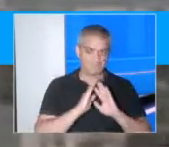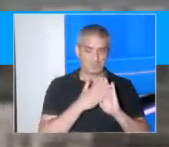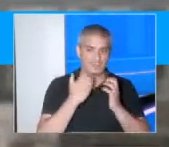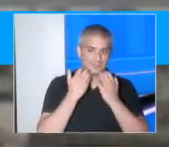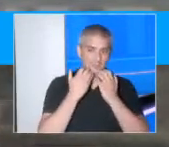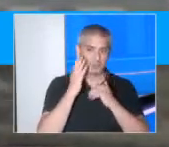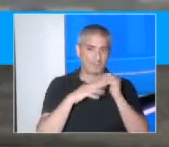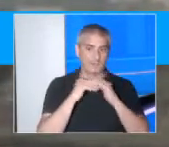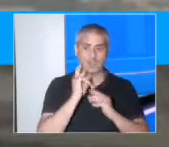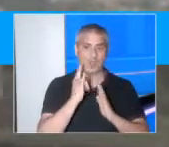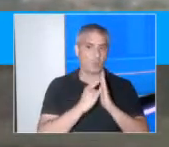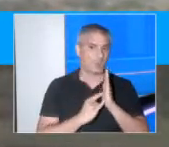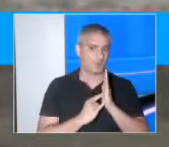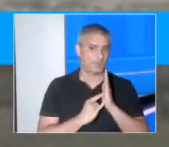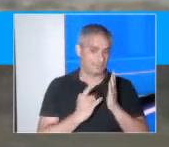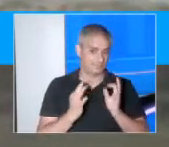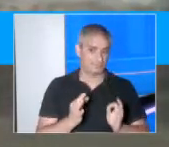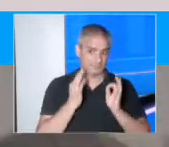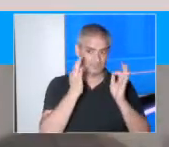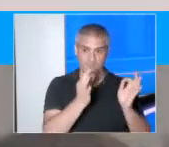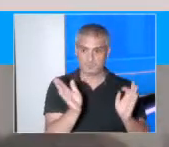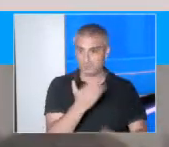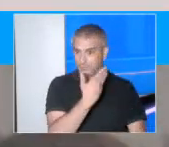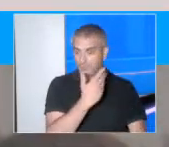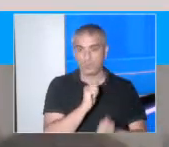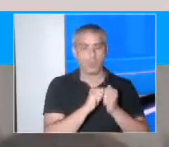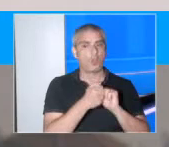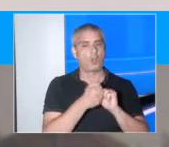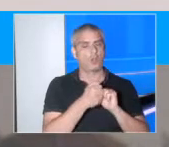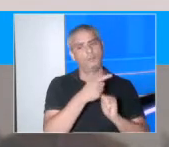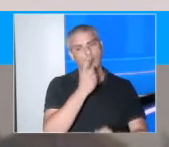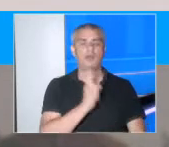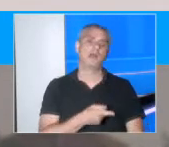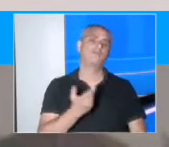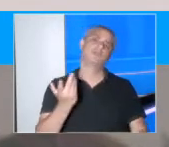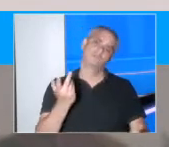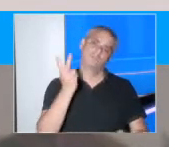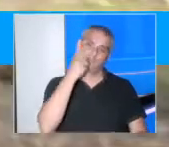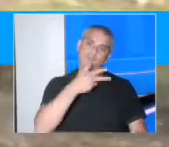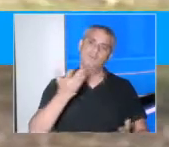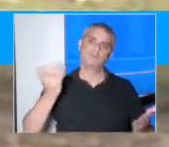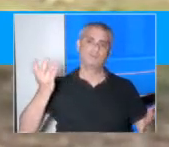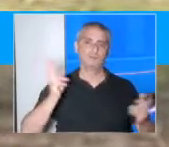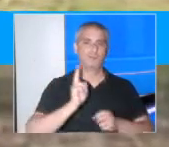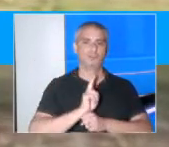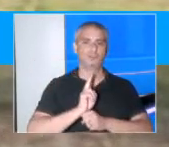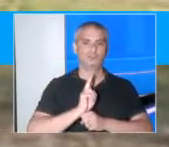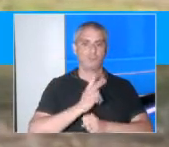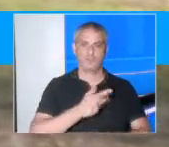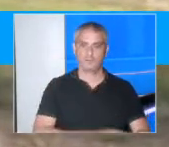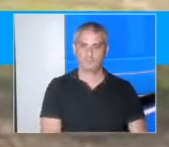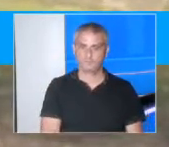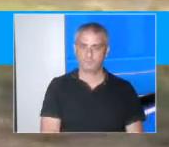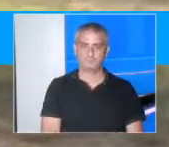הסיפור הזה של הבנייה הבלתי חוקית, היא דחק לקרן זווית, או שרע"מ יהיו חייבים להבנתך לשמור על הגחלת הזו?